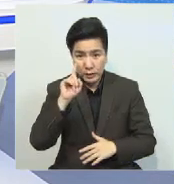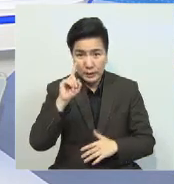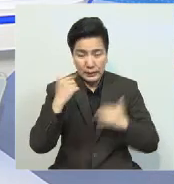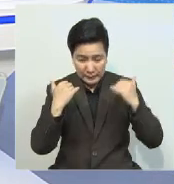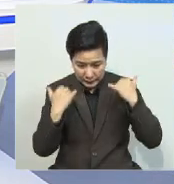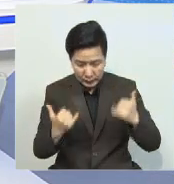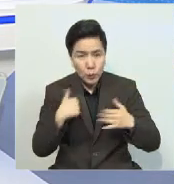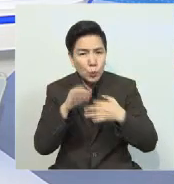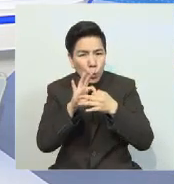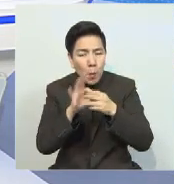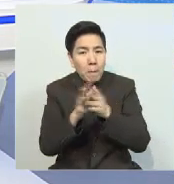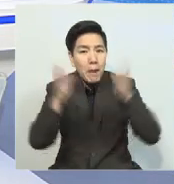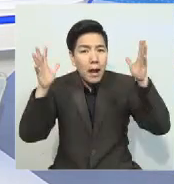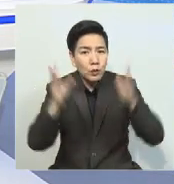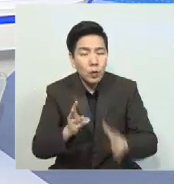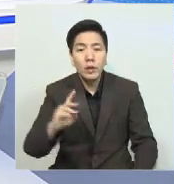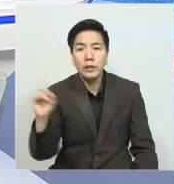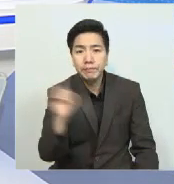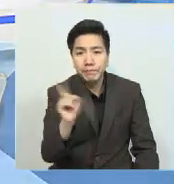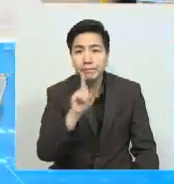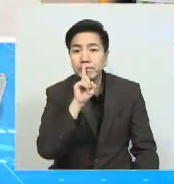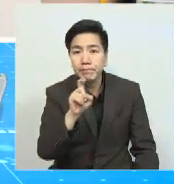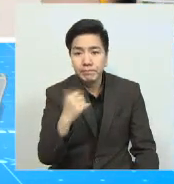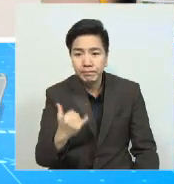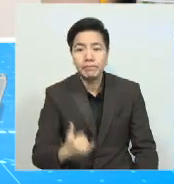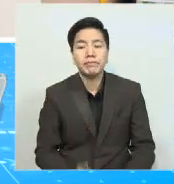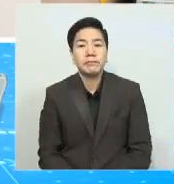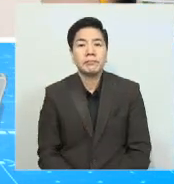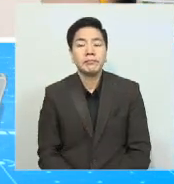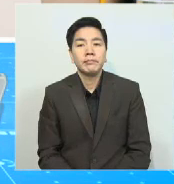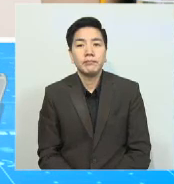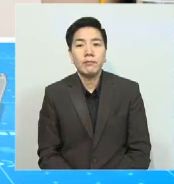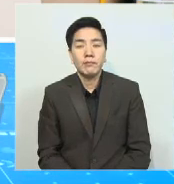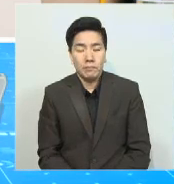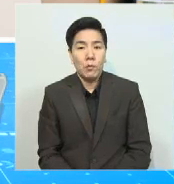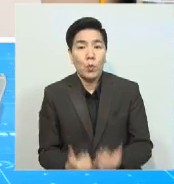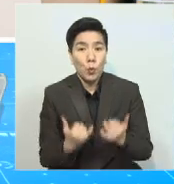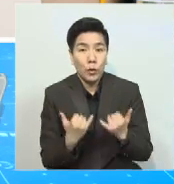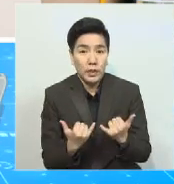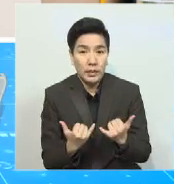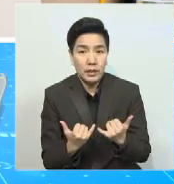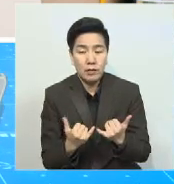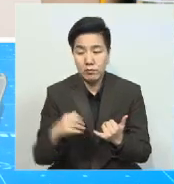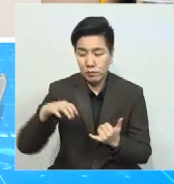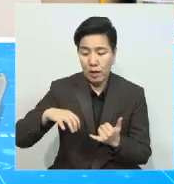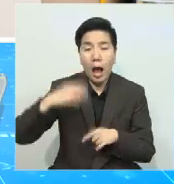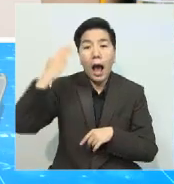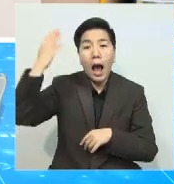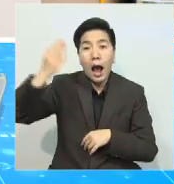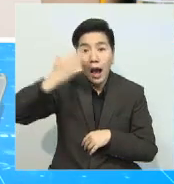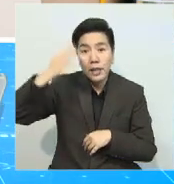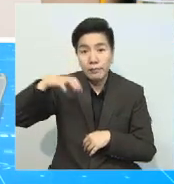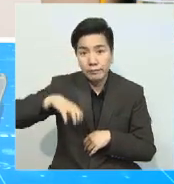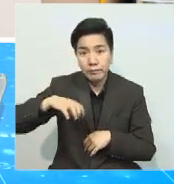วันนี้เนี่ยน่าเป็นห่วงแค่ไหนคะท่านอธิบดีคะ คือณวันนี้ตามที่สถานีวัดคุณภาพอากาศนะฮะ